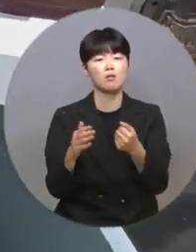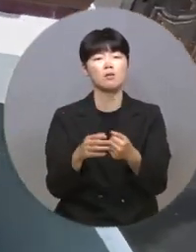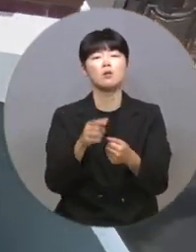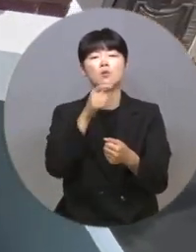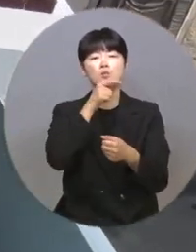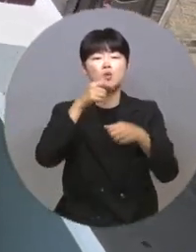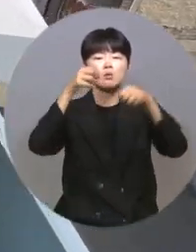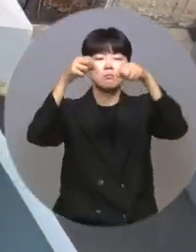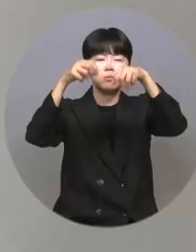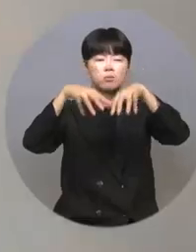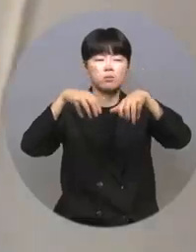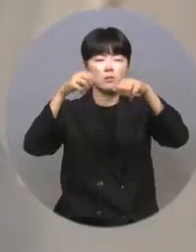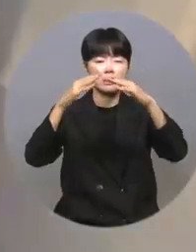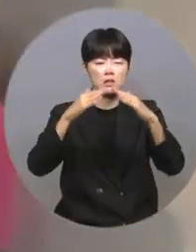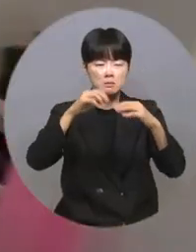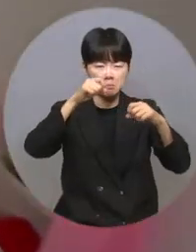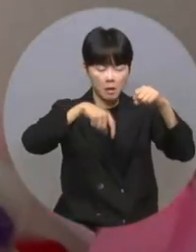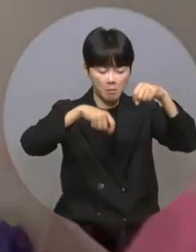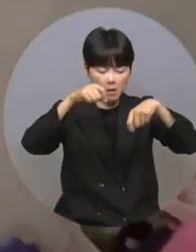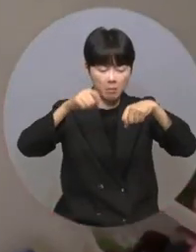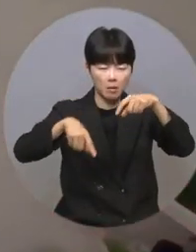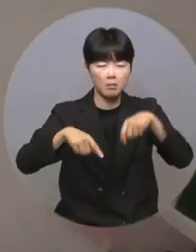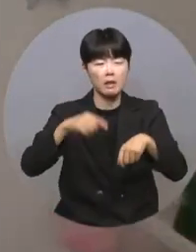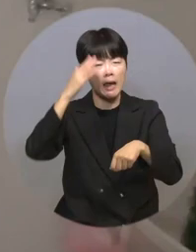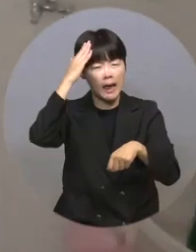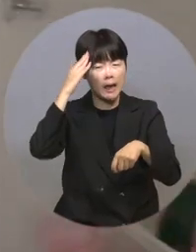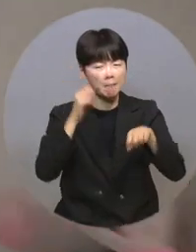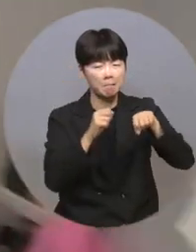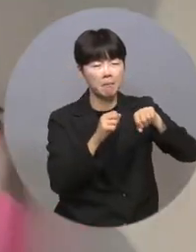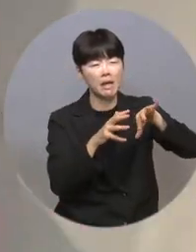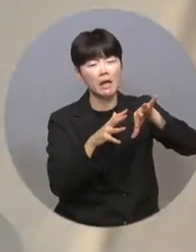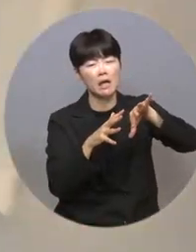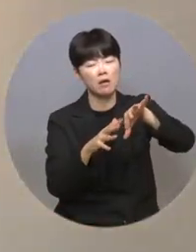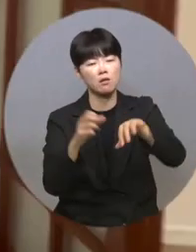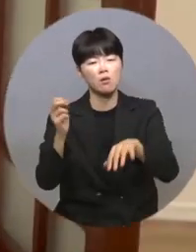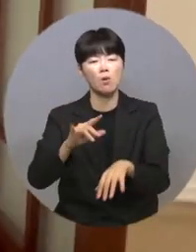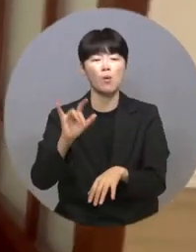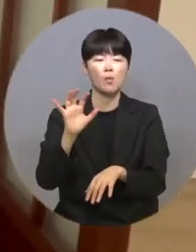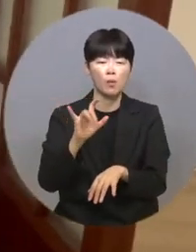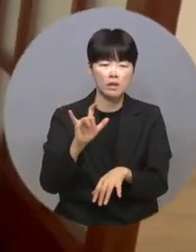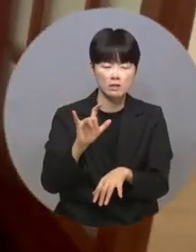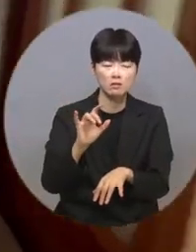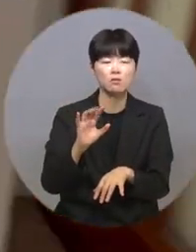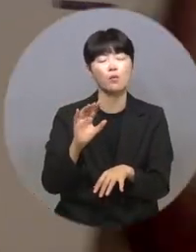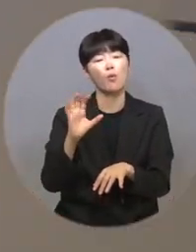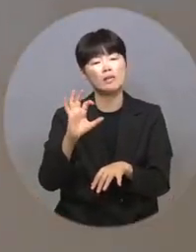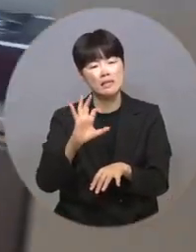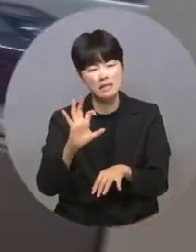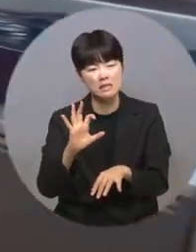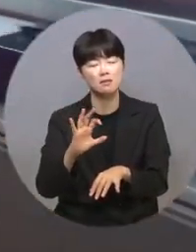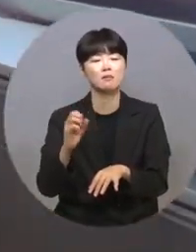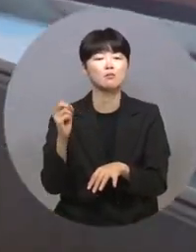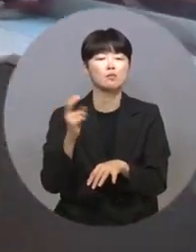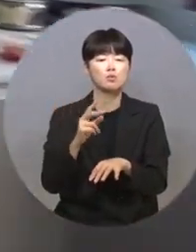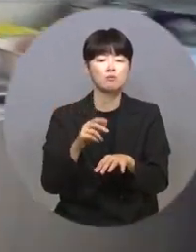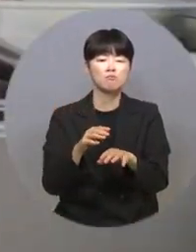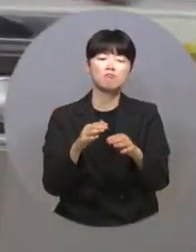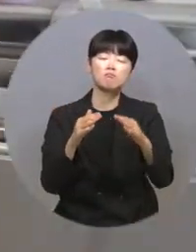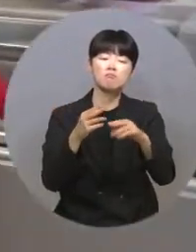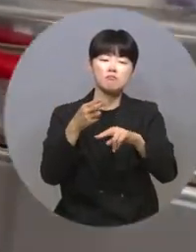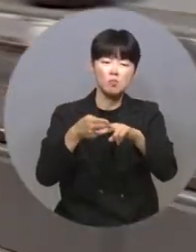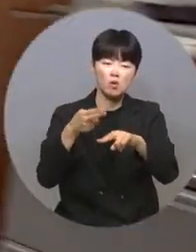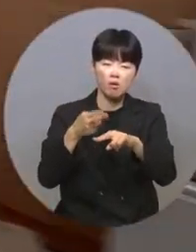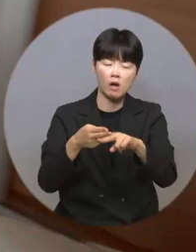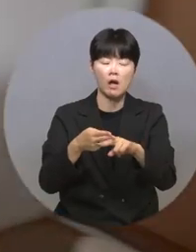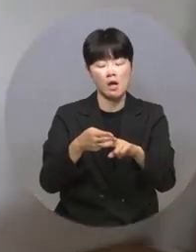누수로 집안 곳곳에 곰팡이가 피고 화장실과 싱크대도 노후돼 시급히 주거 환경